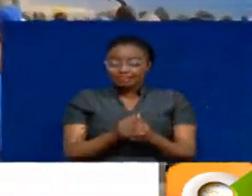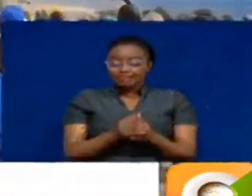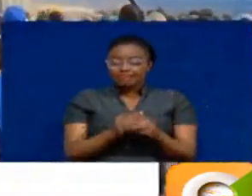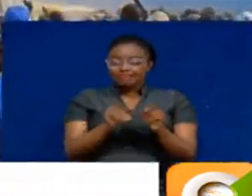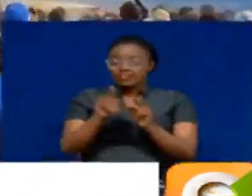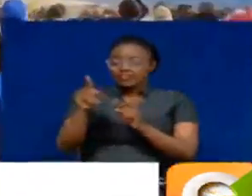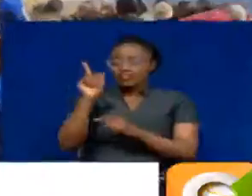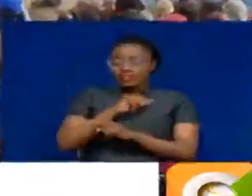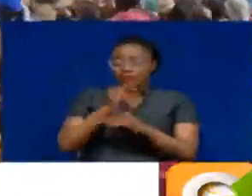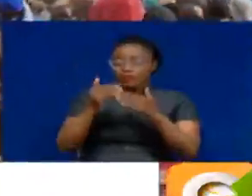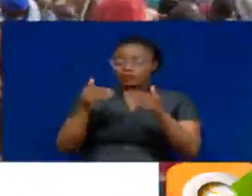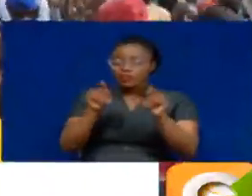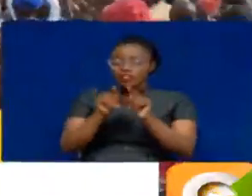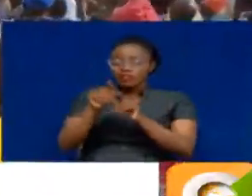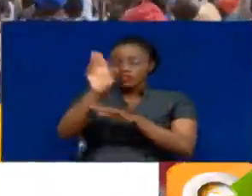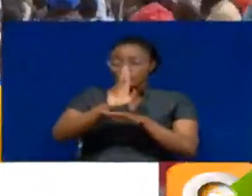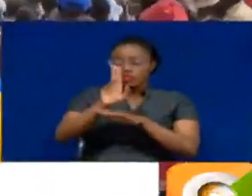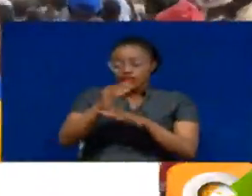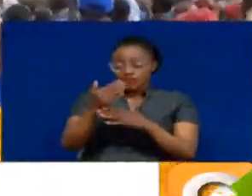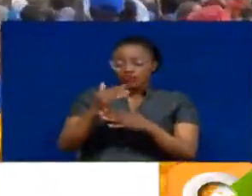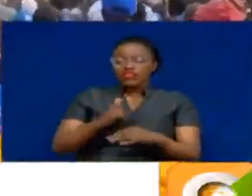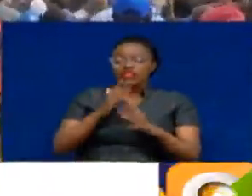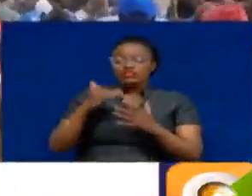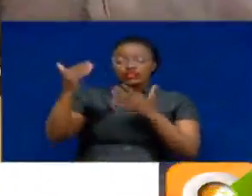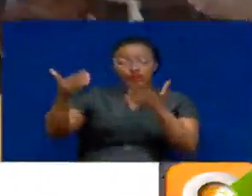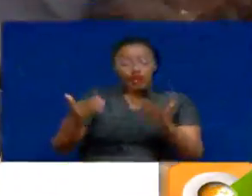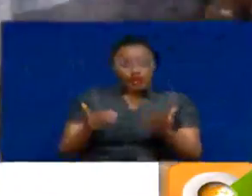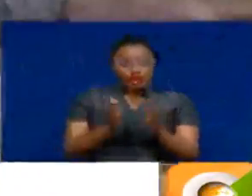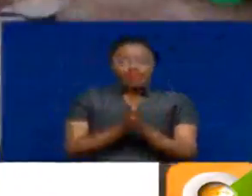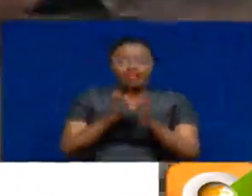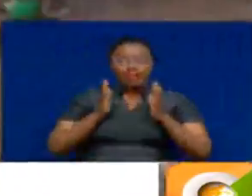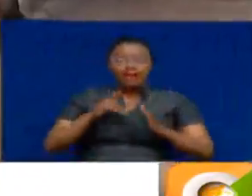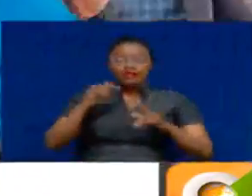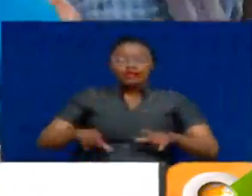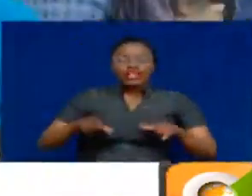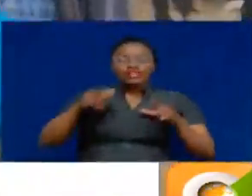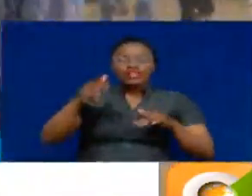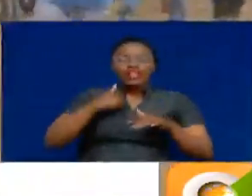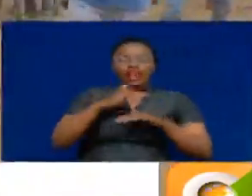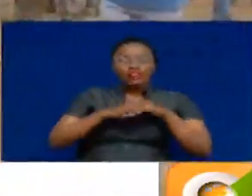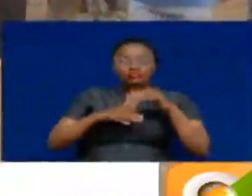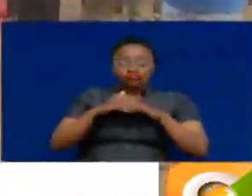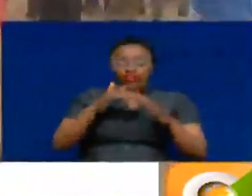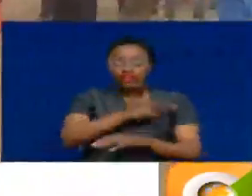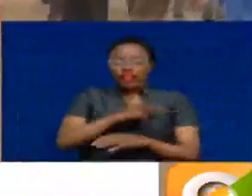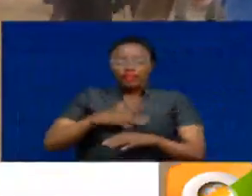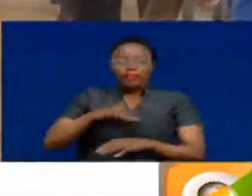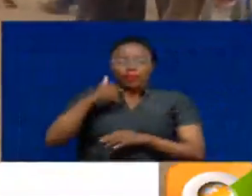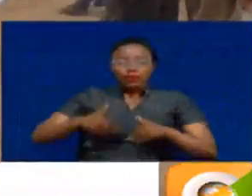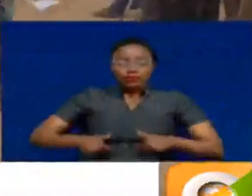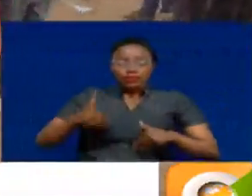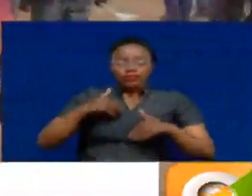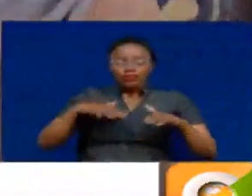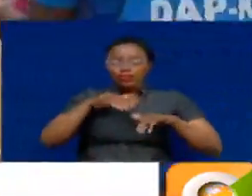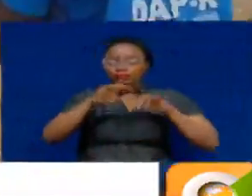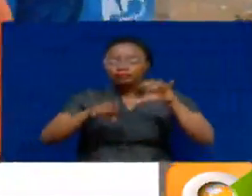Hafla hii haikukamilika bila kutimiza methali ya mgeni njoo mwenyeji apone. Wamechukua kitabu. Baadhi ya wakazi waliokuwa na njaa